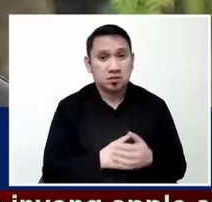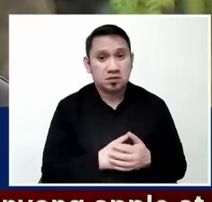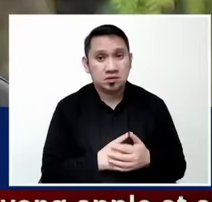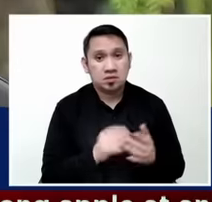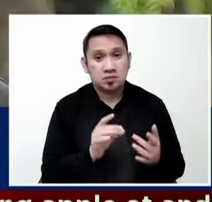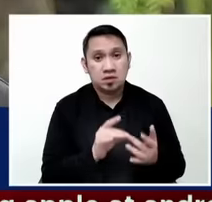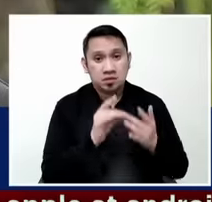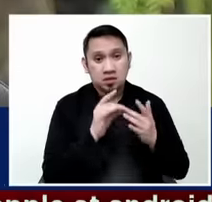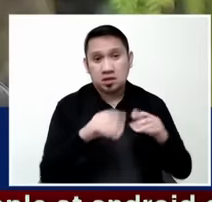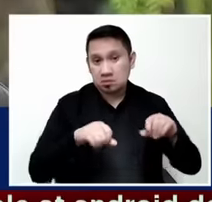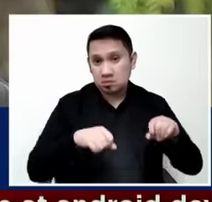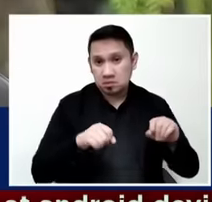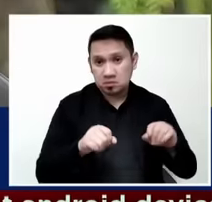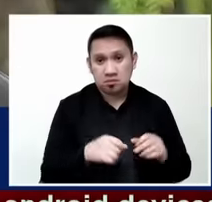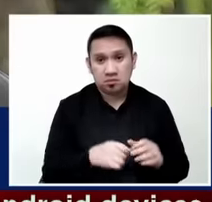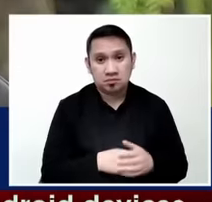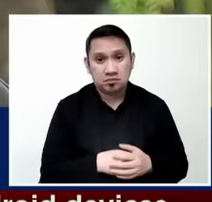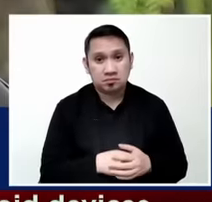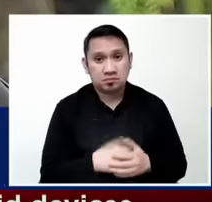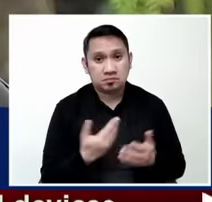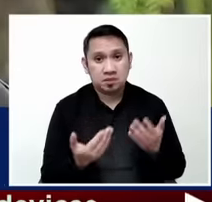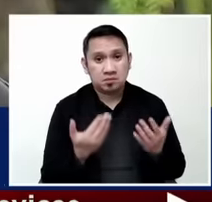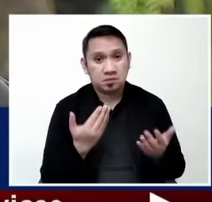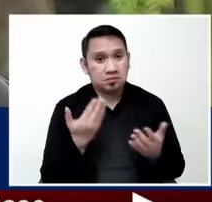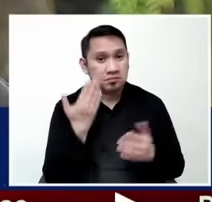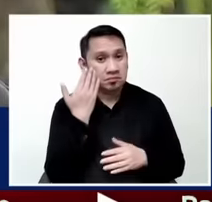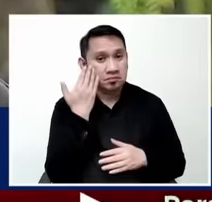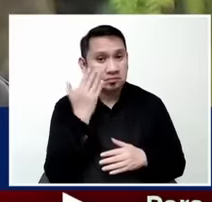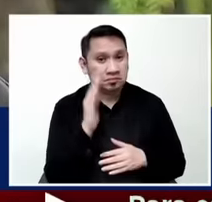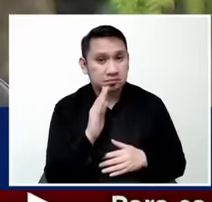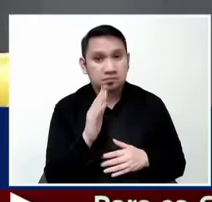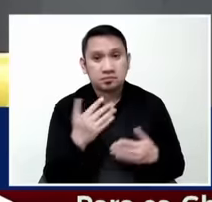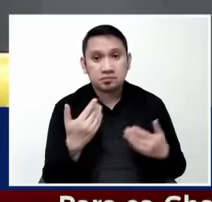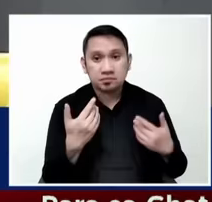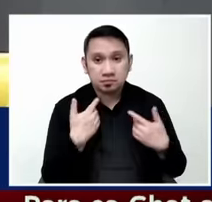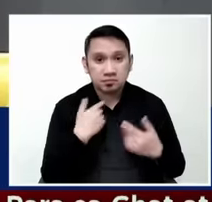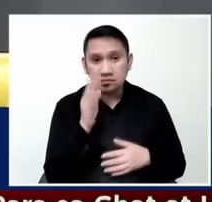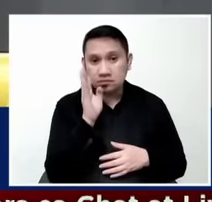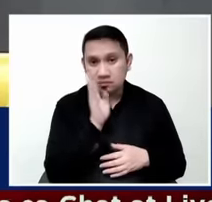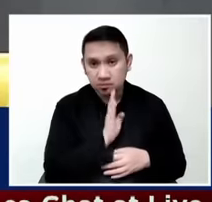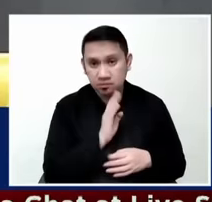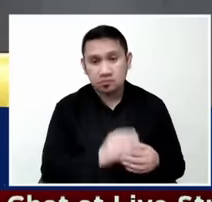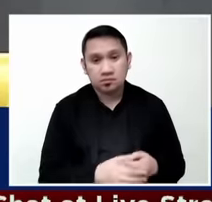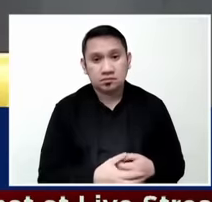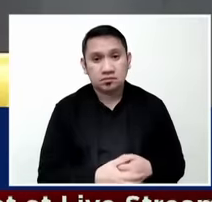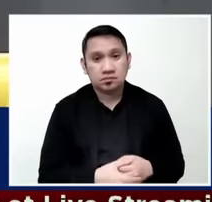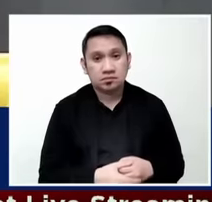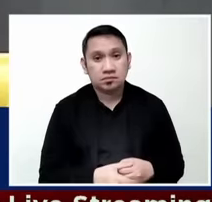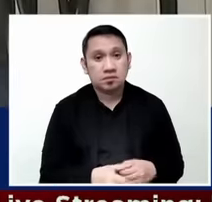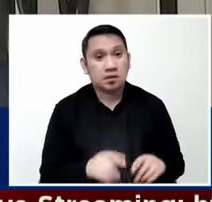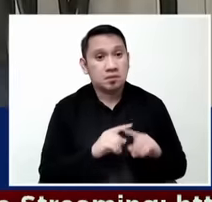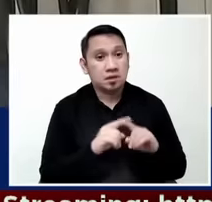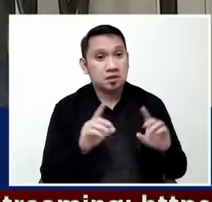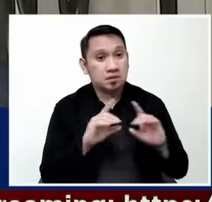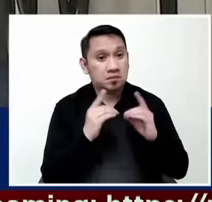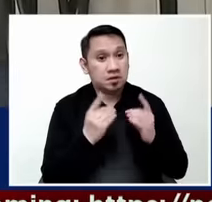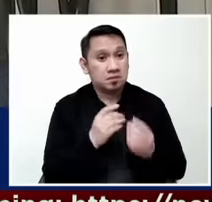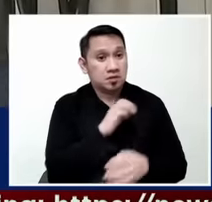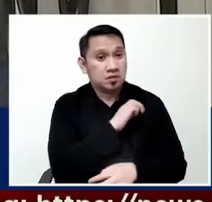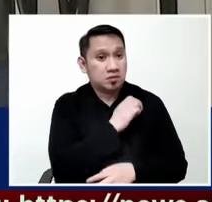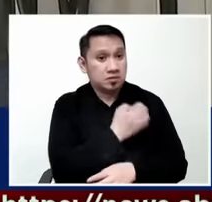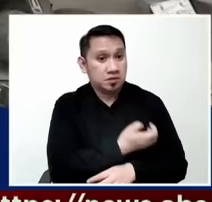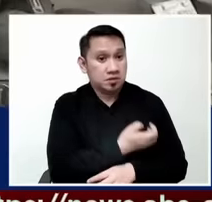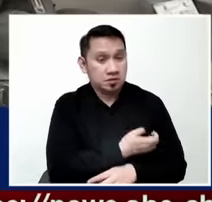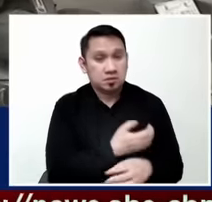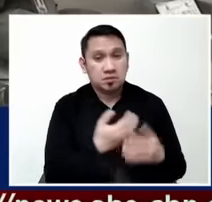motorsiklo. Baka we don't want na merong masisira. Pero nilinaw ng Department of Energy na